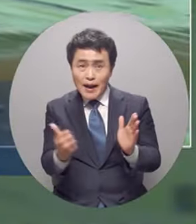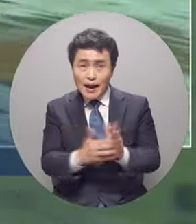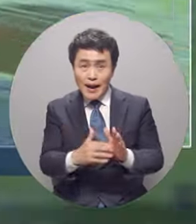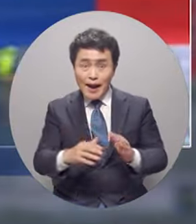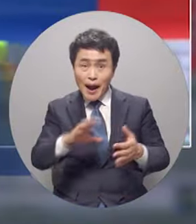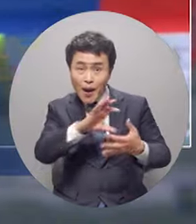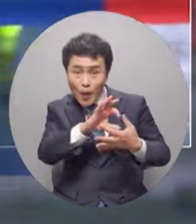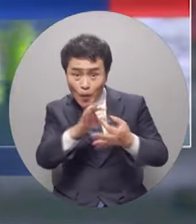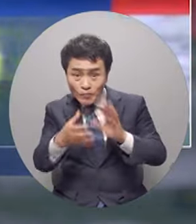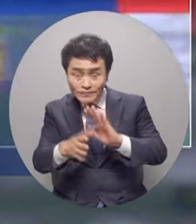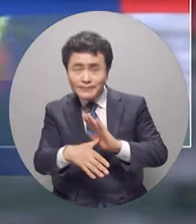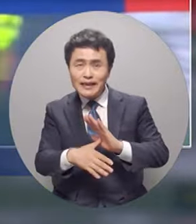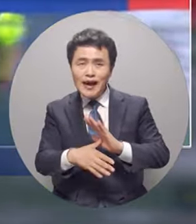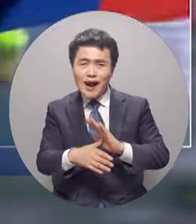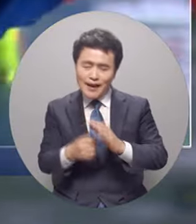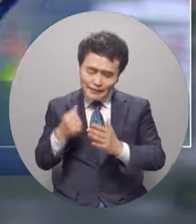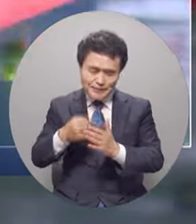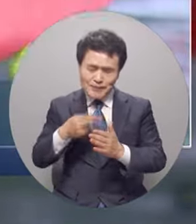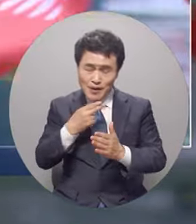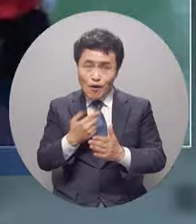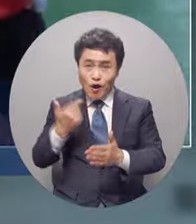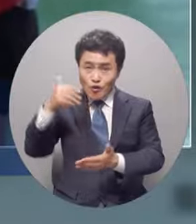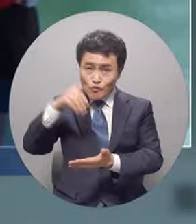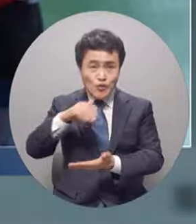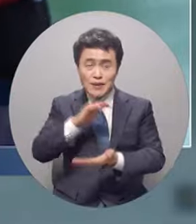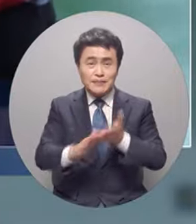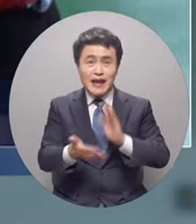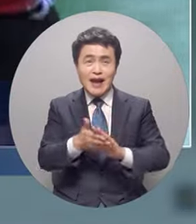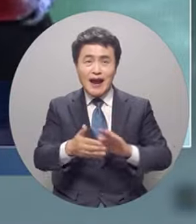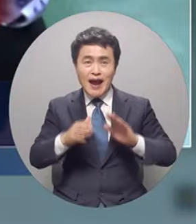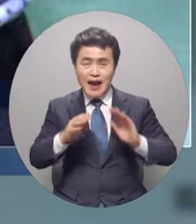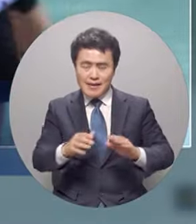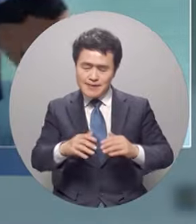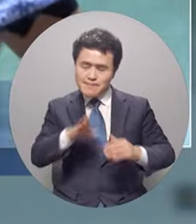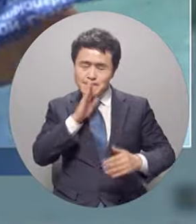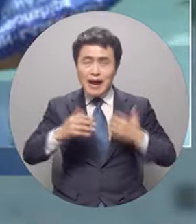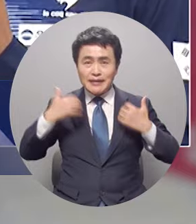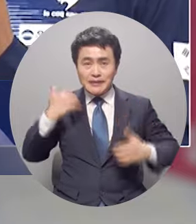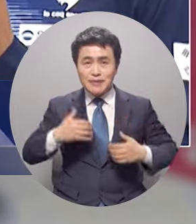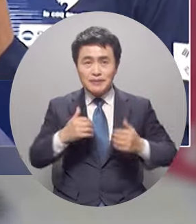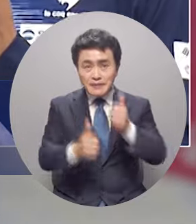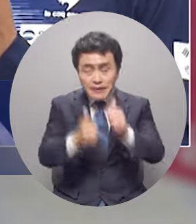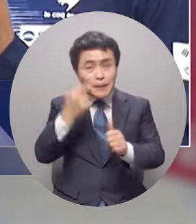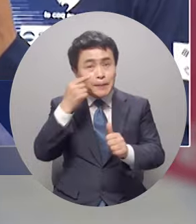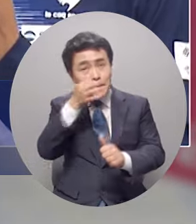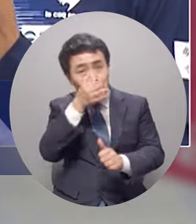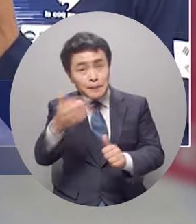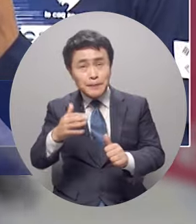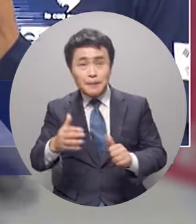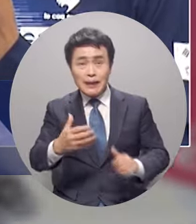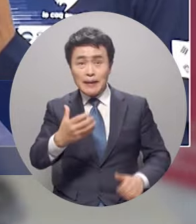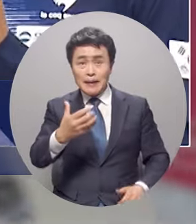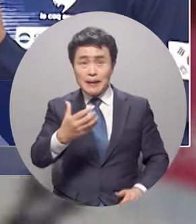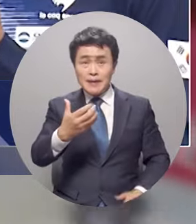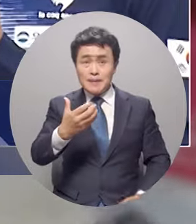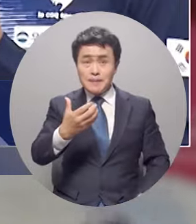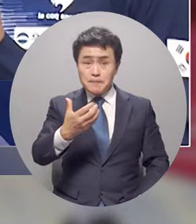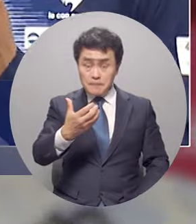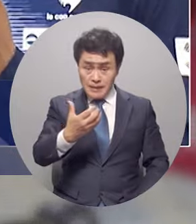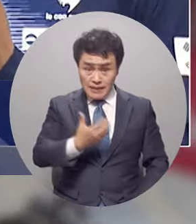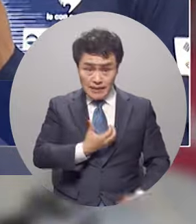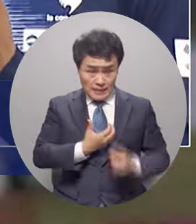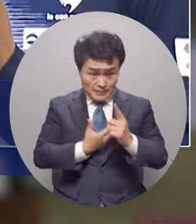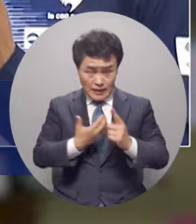아쉬운 거 없이 후회 남지 않도록 정말 재밌는 경기 보여드리도록 하겠습니다. 메달은 한 명이 주는 게 아니라 세 명이 주기